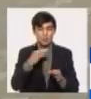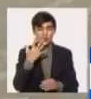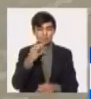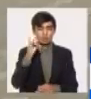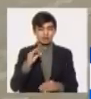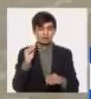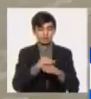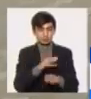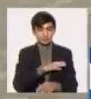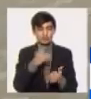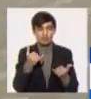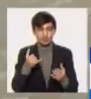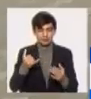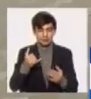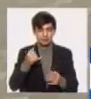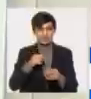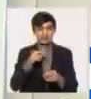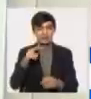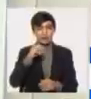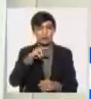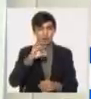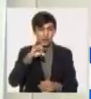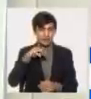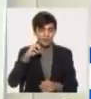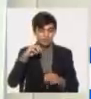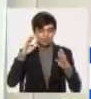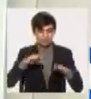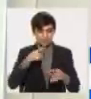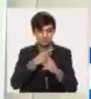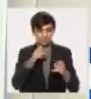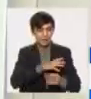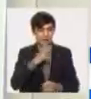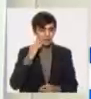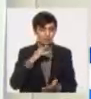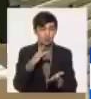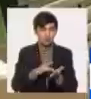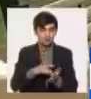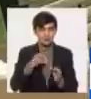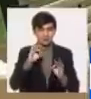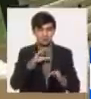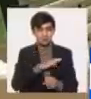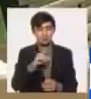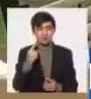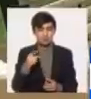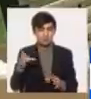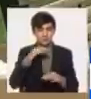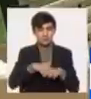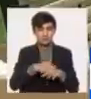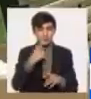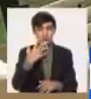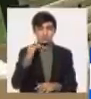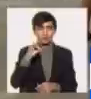5%. Сегодня в департаменте Комитета труда, социальной защиты и миграции по городу Алматы рассказали, почему гражданам начислили